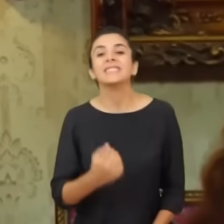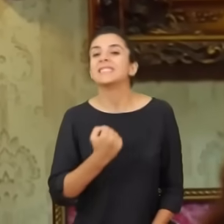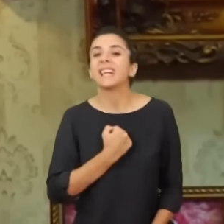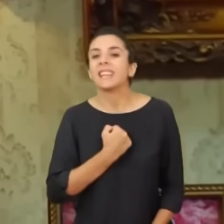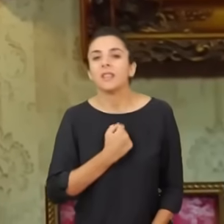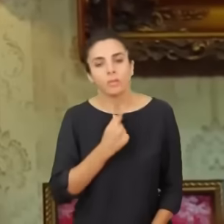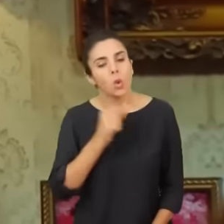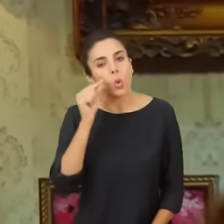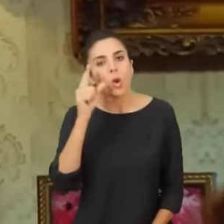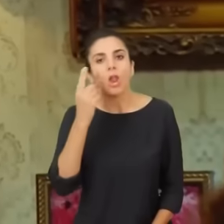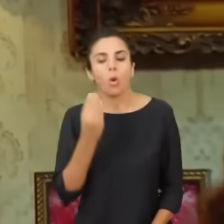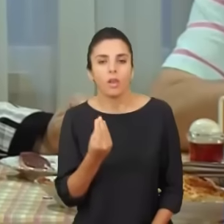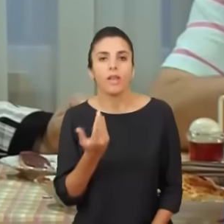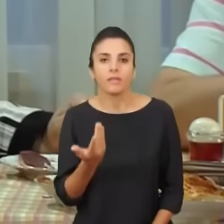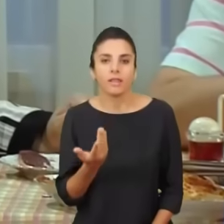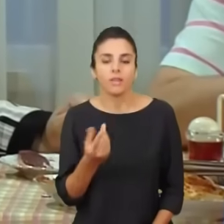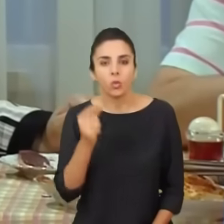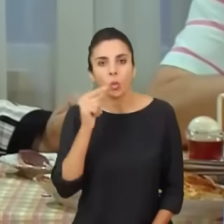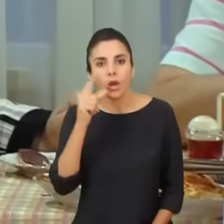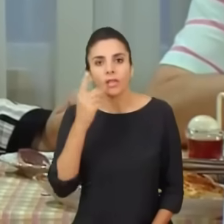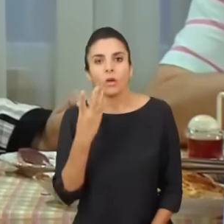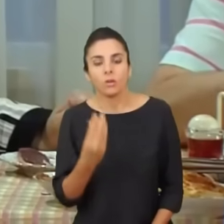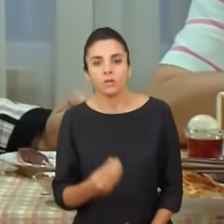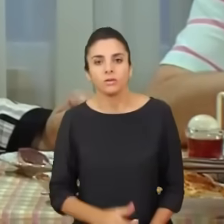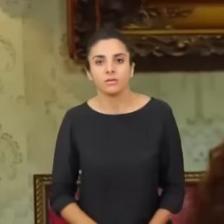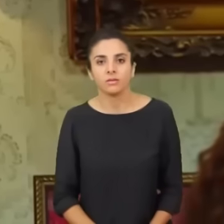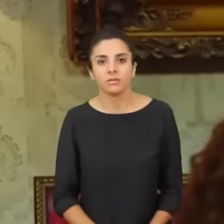Canım, uyandık, uyandık. Alo.